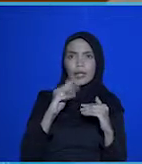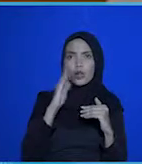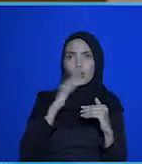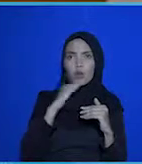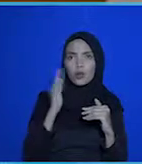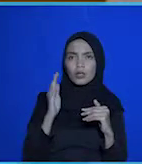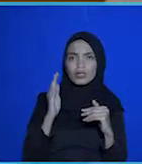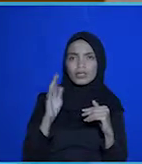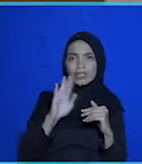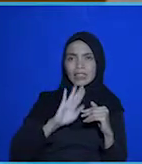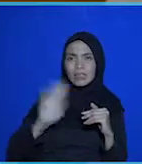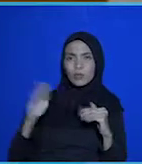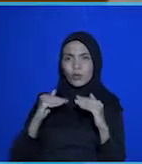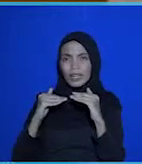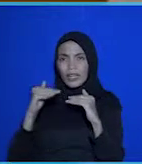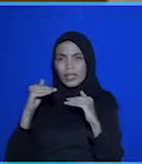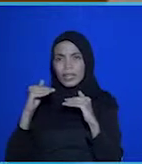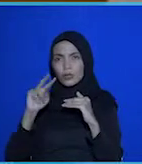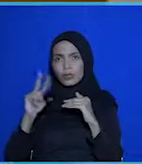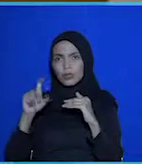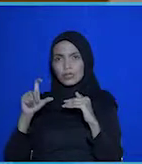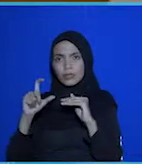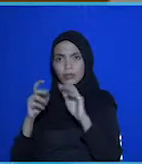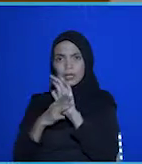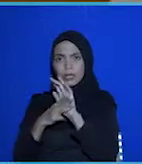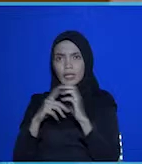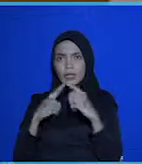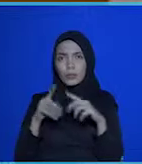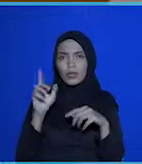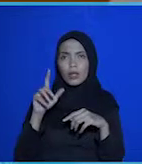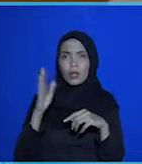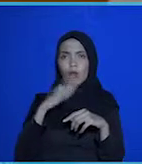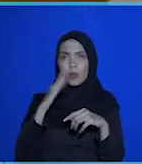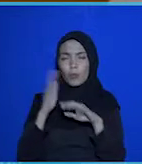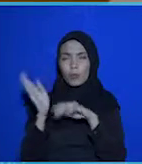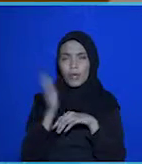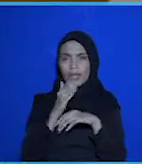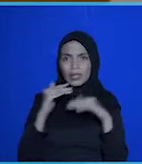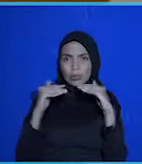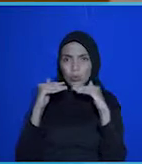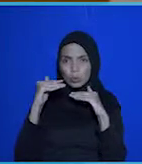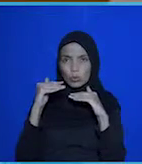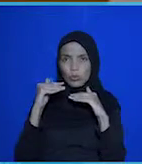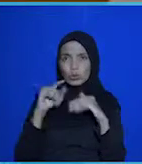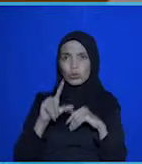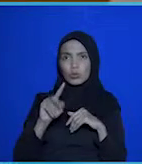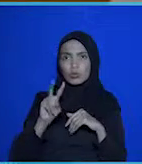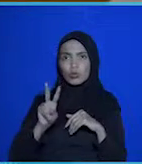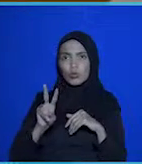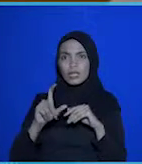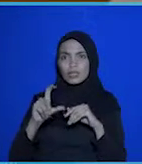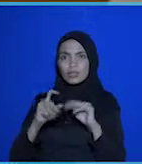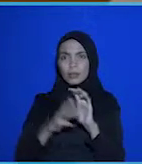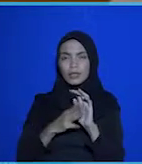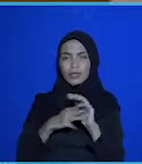sekitar 20 cm gitu. Tapi di Lombok Barat turun sekitar ya 20 cm itu. Nah,